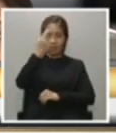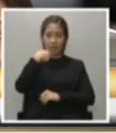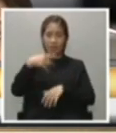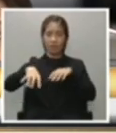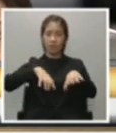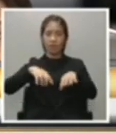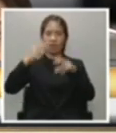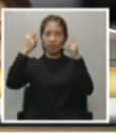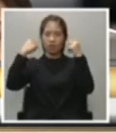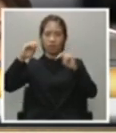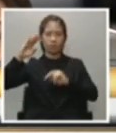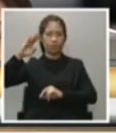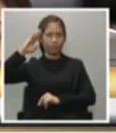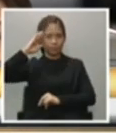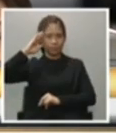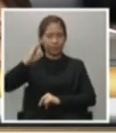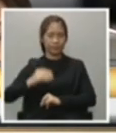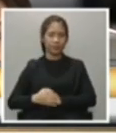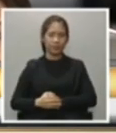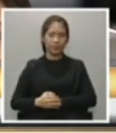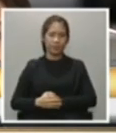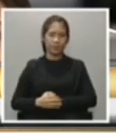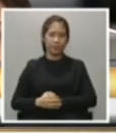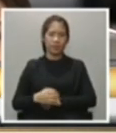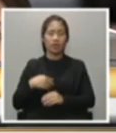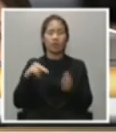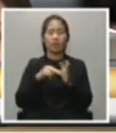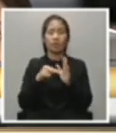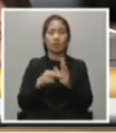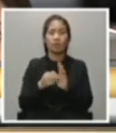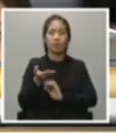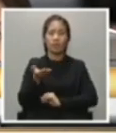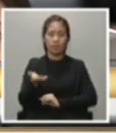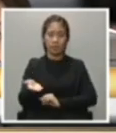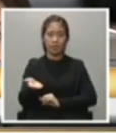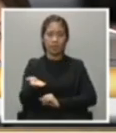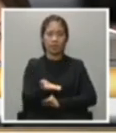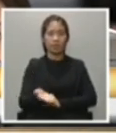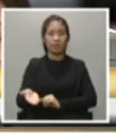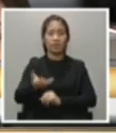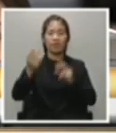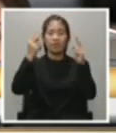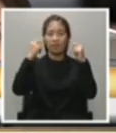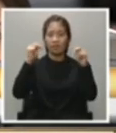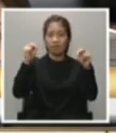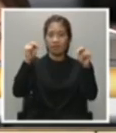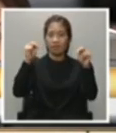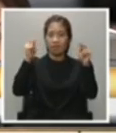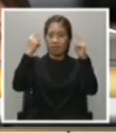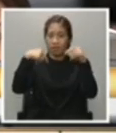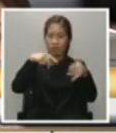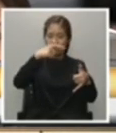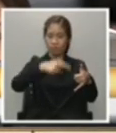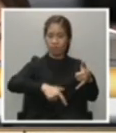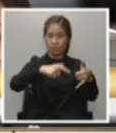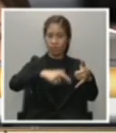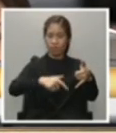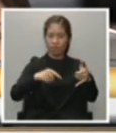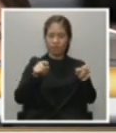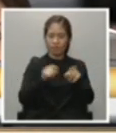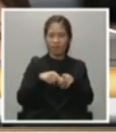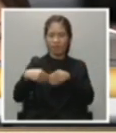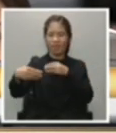ประยุทธ์จันทร์โอชานั่นอาจจะหมายถึงท่านนายกรัฐมนตรีได้เอื้อผลประโย